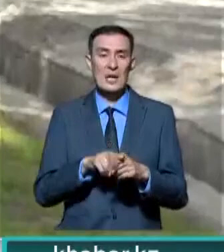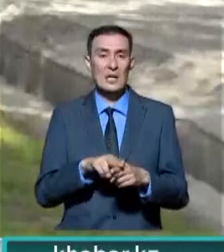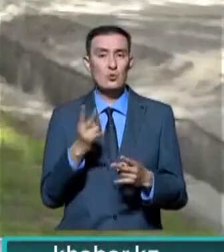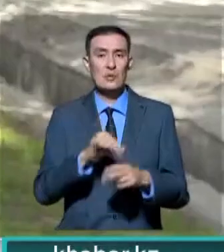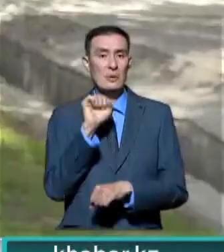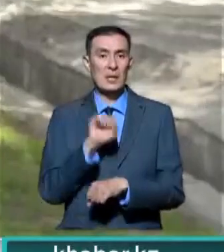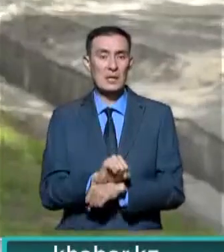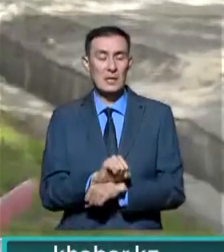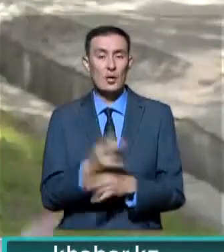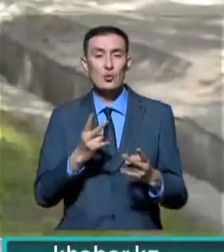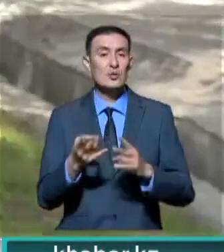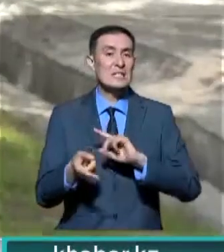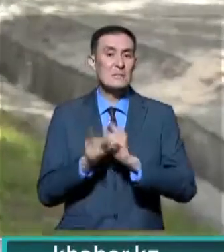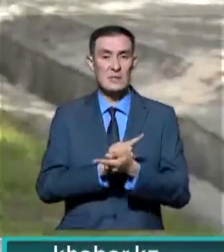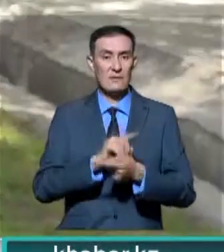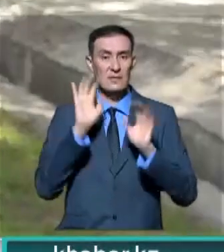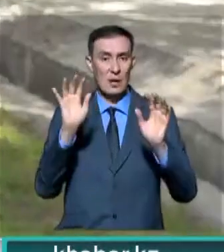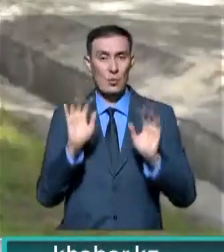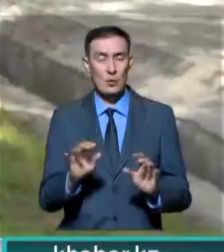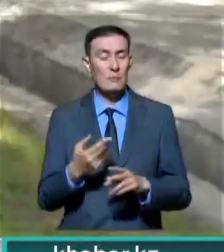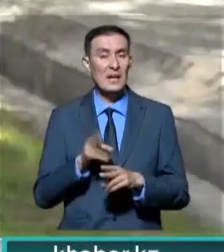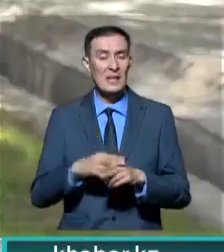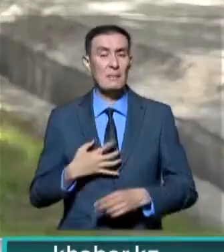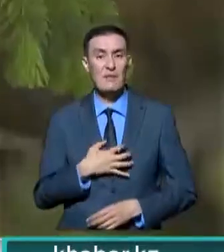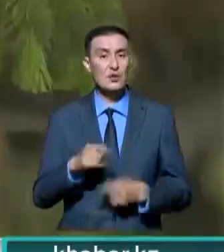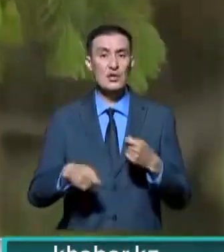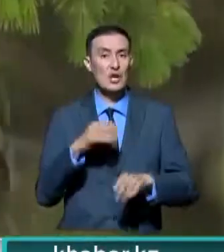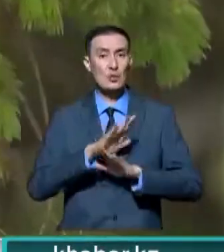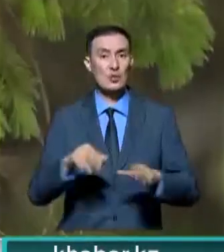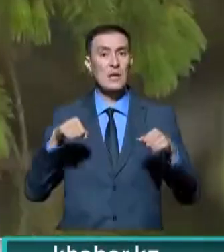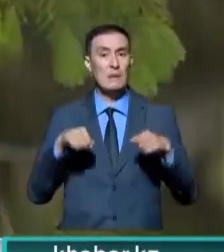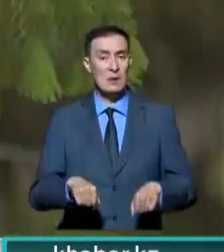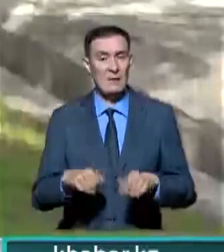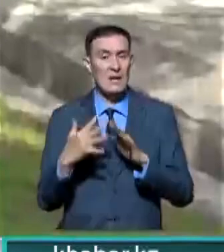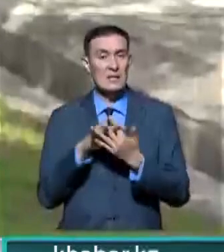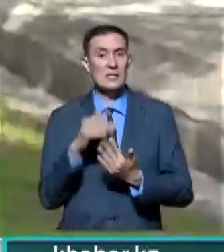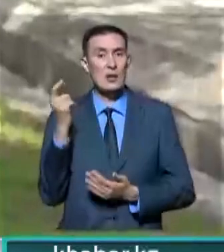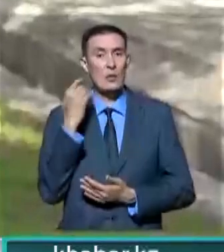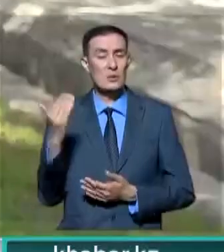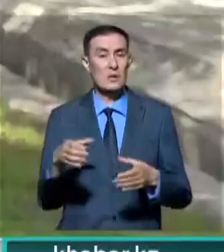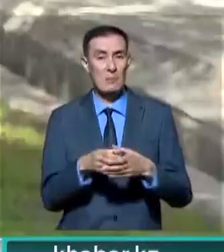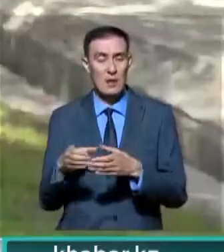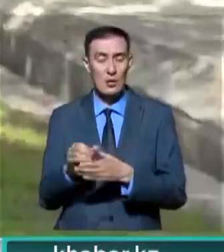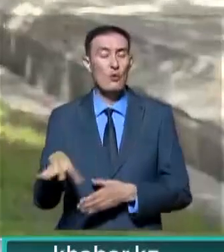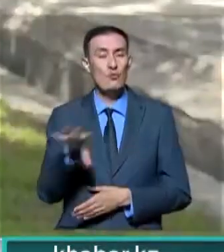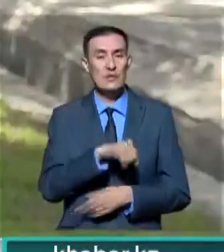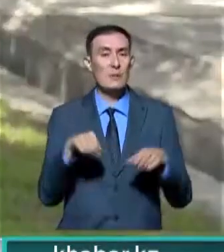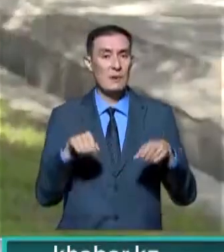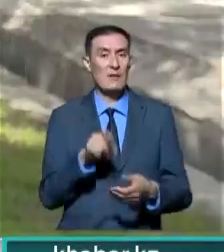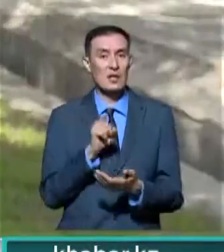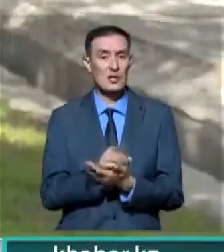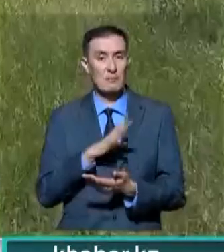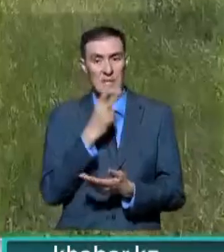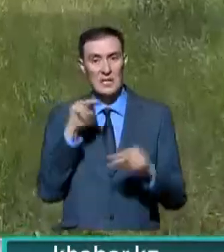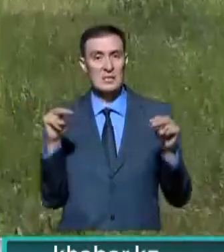практику. Необходимы изменения в законодательстве. При этом важно не нарушать права наших сельхозпроизводителей. Права у всех участников должны быть